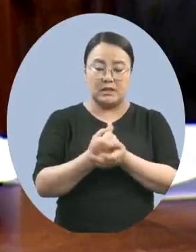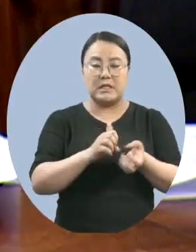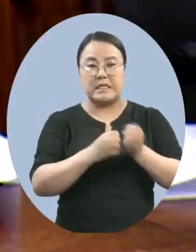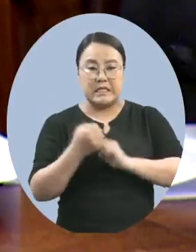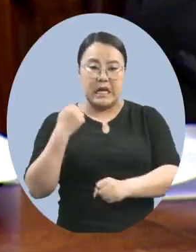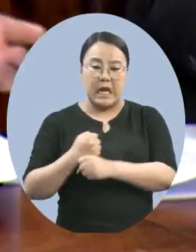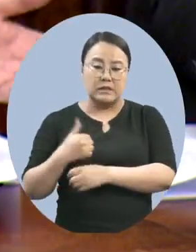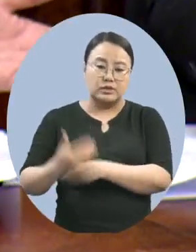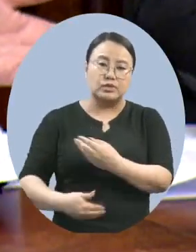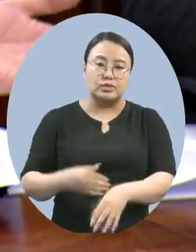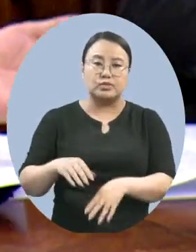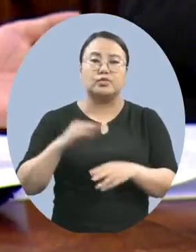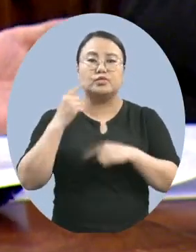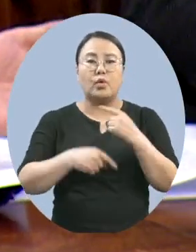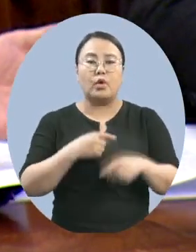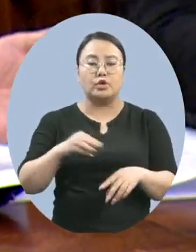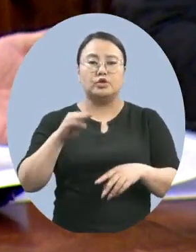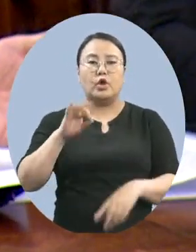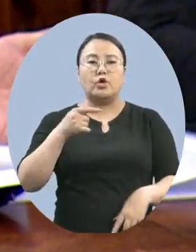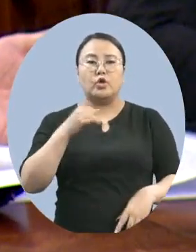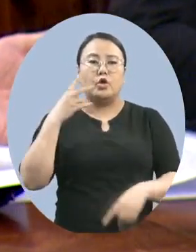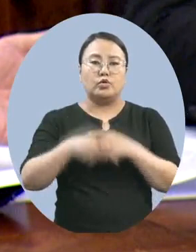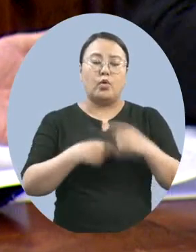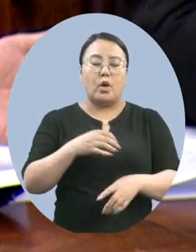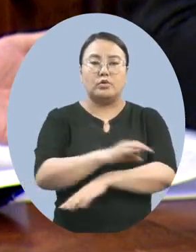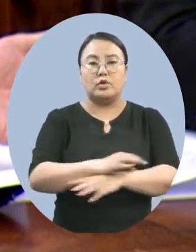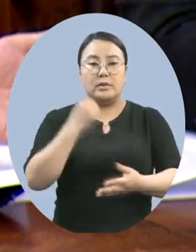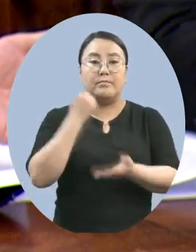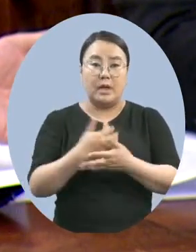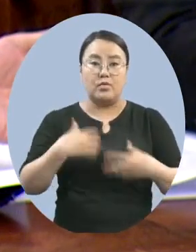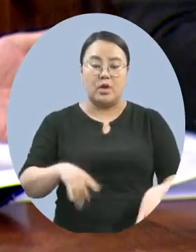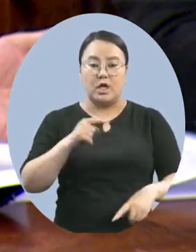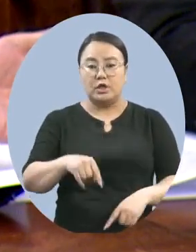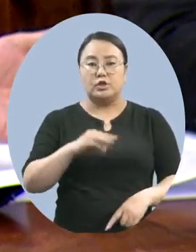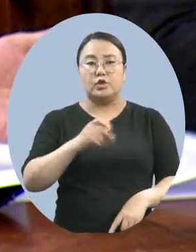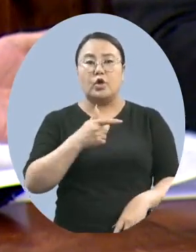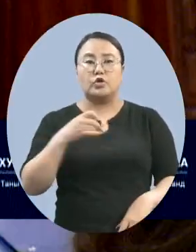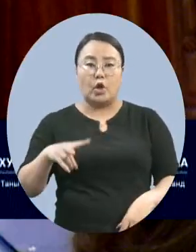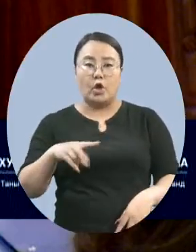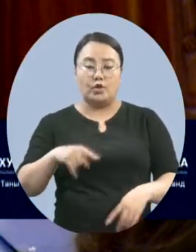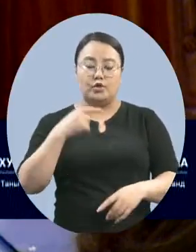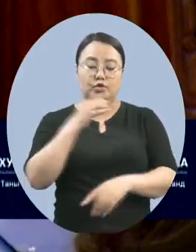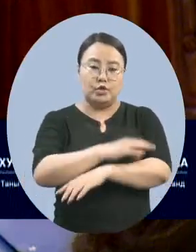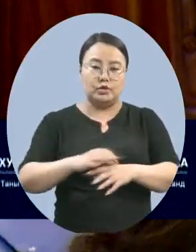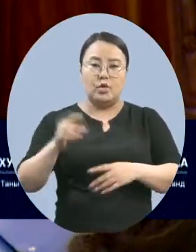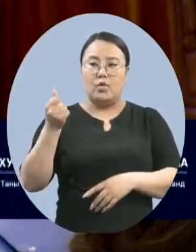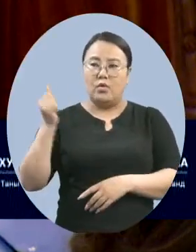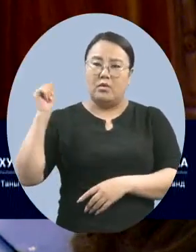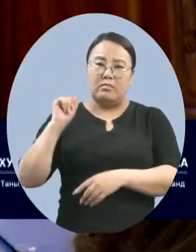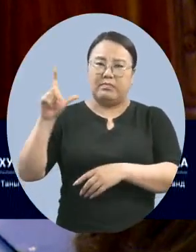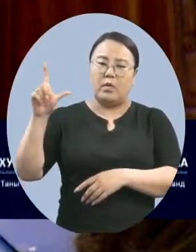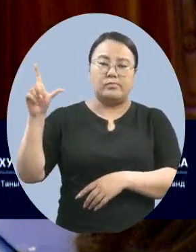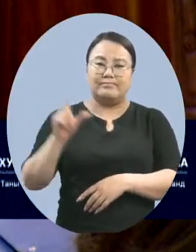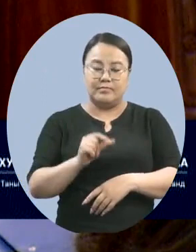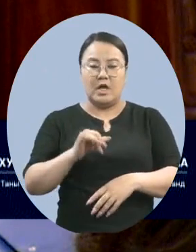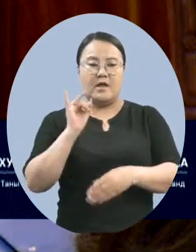авах арга хэмжээний тухай улсын хурлын тогтоолын төслийг хилцэж батллаа. Уг тогтоолын төсөлд үнийн өсөлтөд сэргийлэх, инфляцийг зөрчилдөд